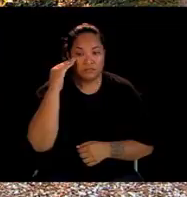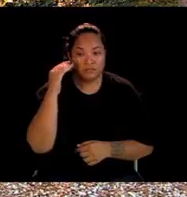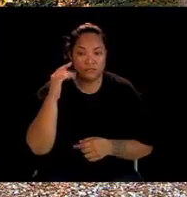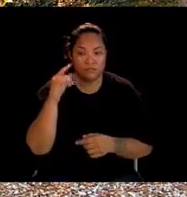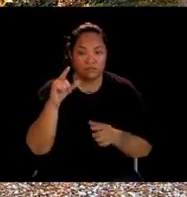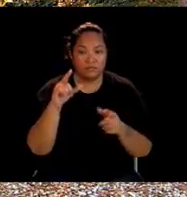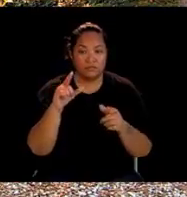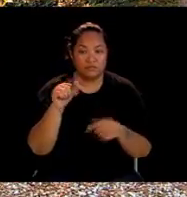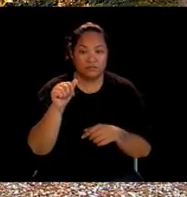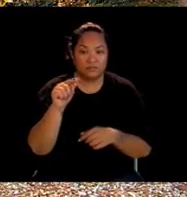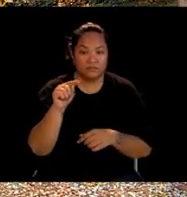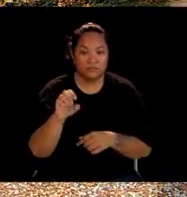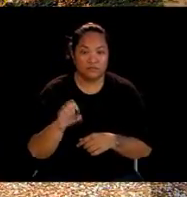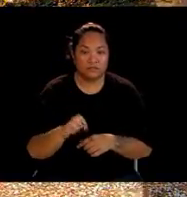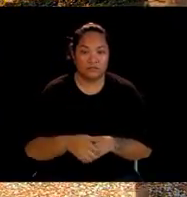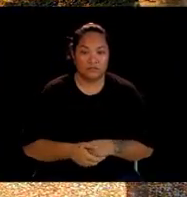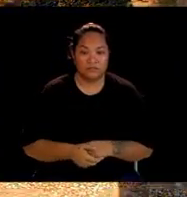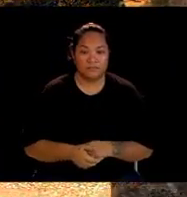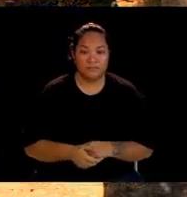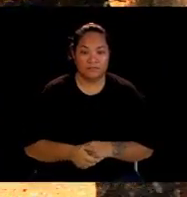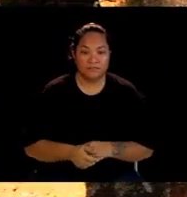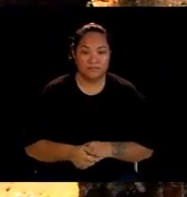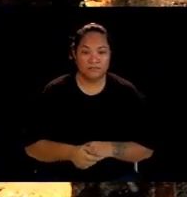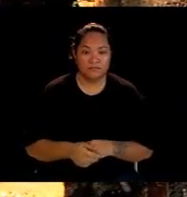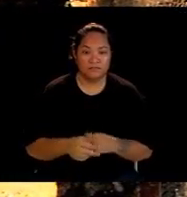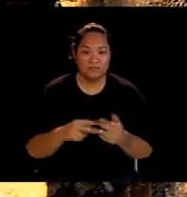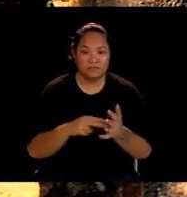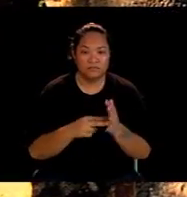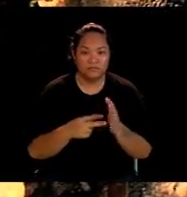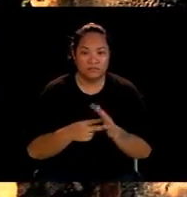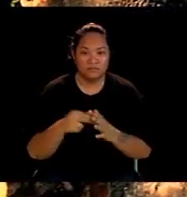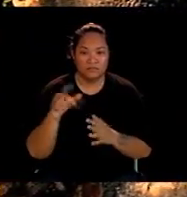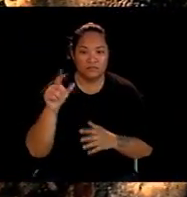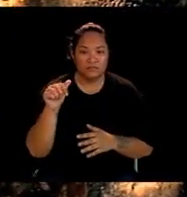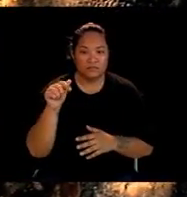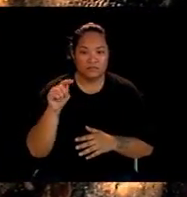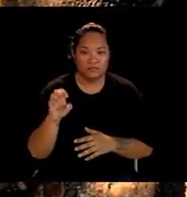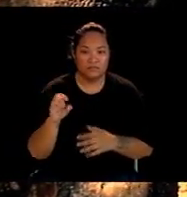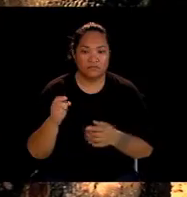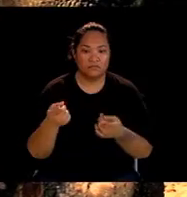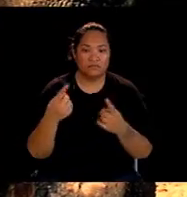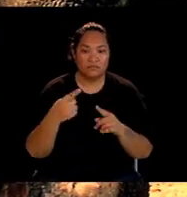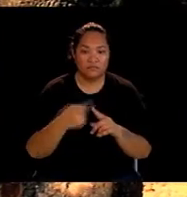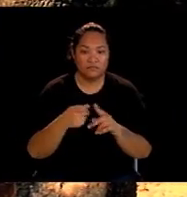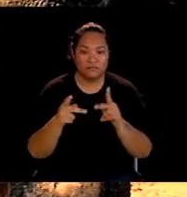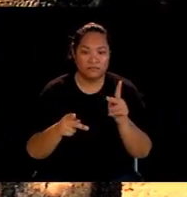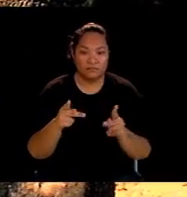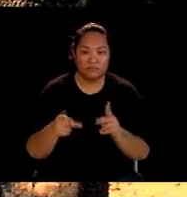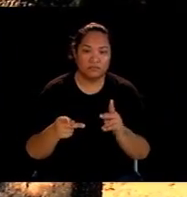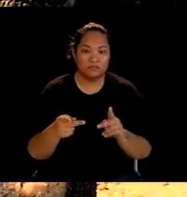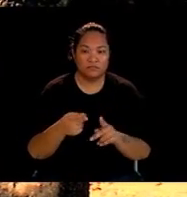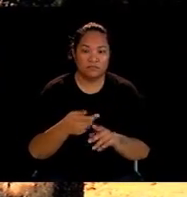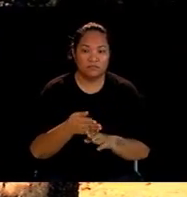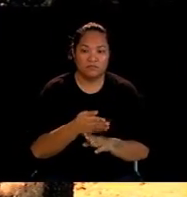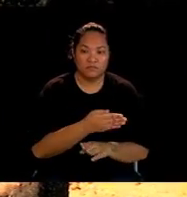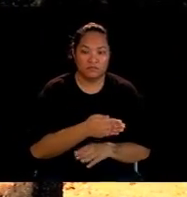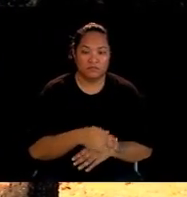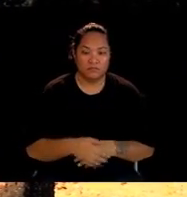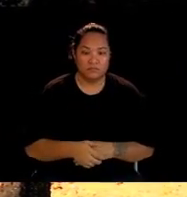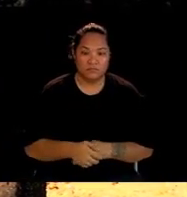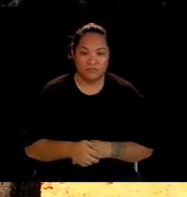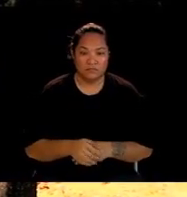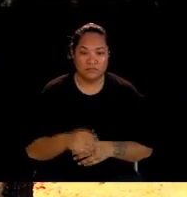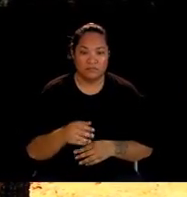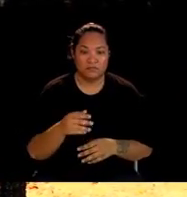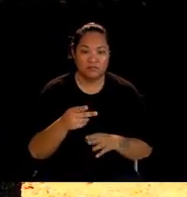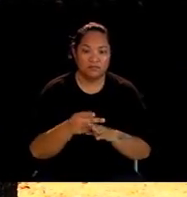finalofan imanawtaw latte. Kumeke elek niya ini na tatati ifinalofan imanawtaw latte, jammo